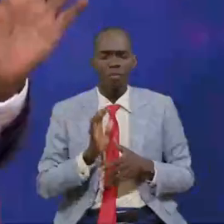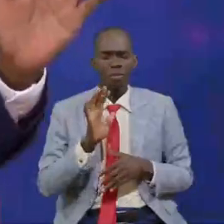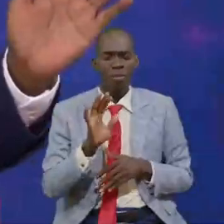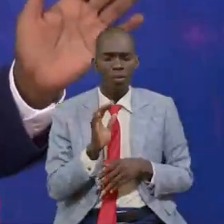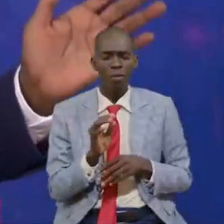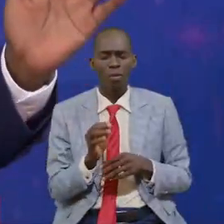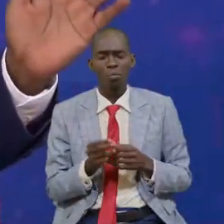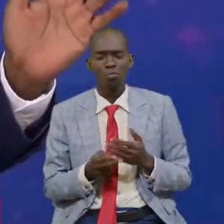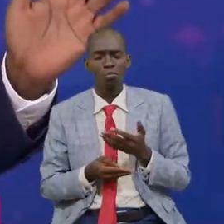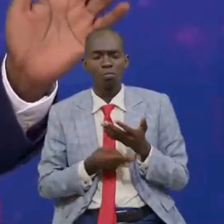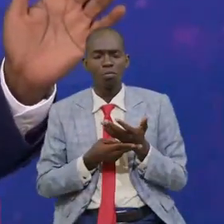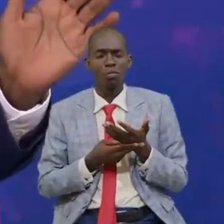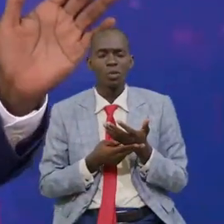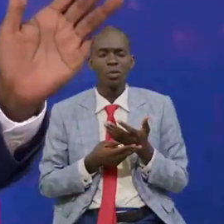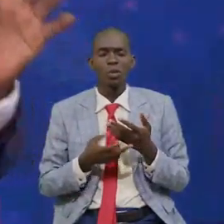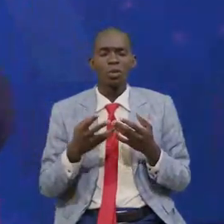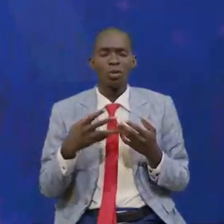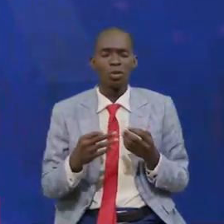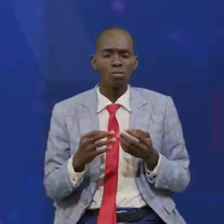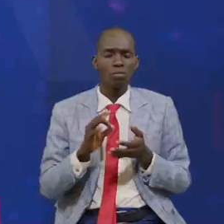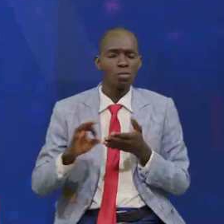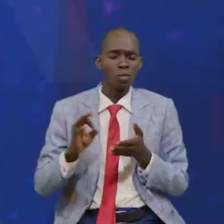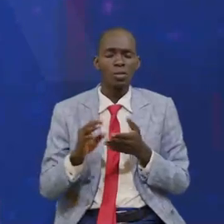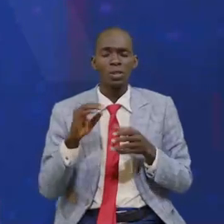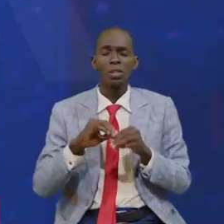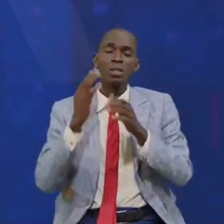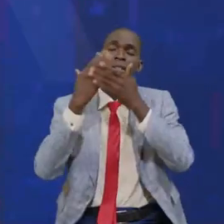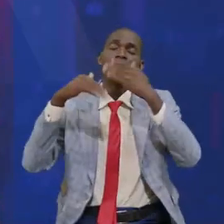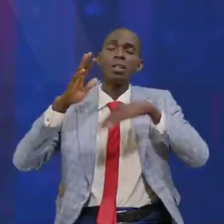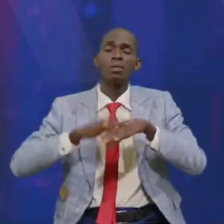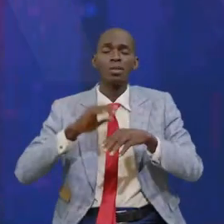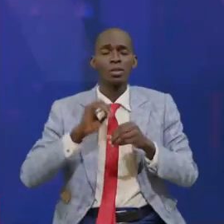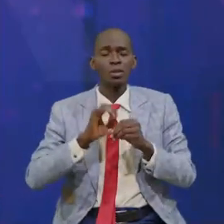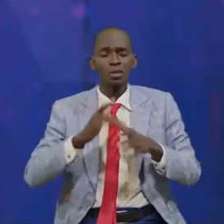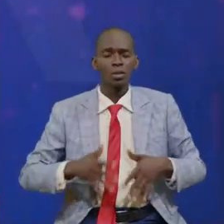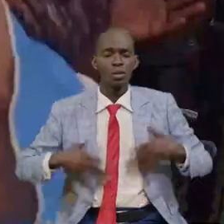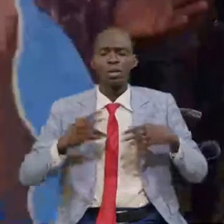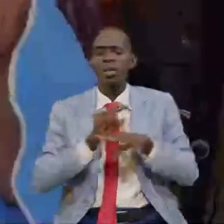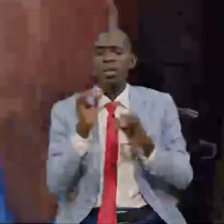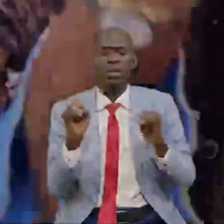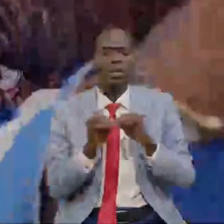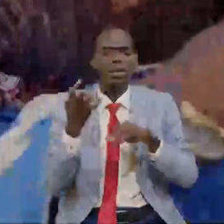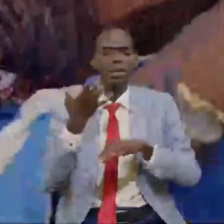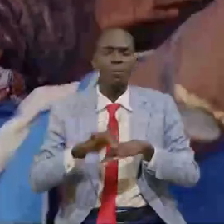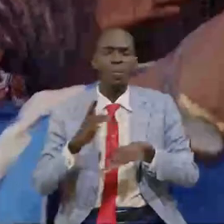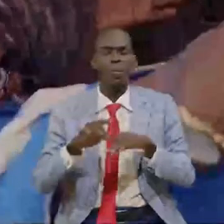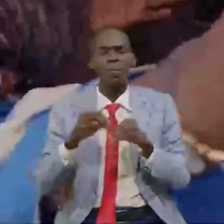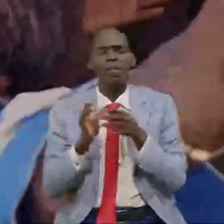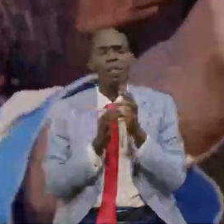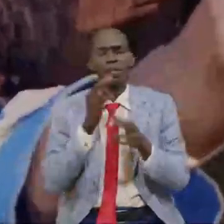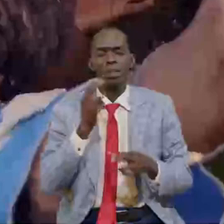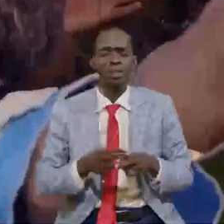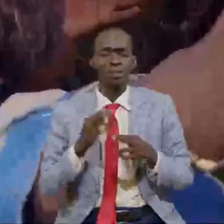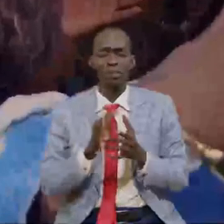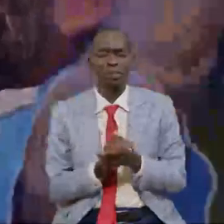Ton compte bancaire du ciel dans ta vie n'est plus vide.